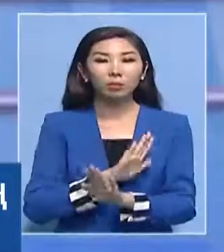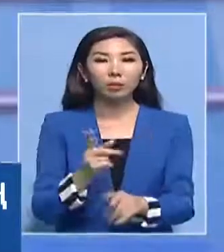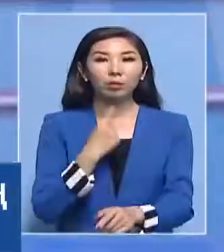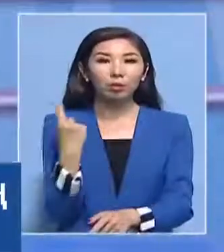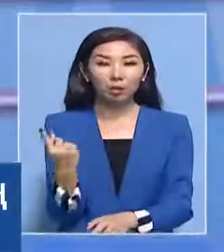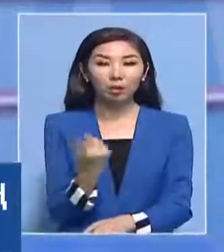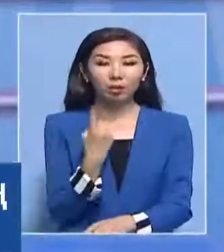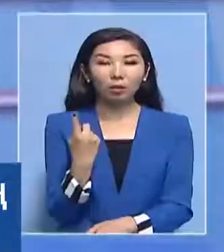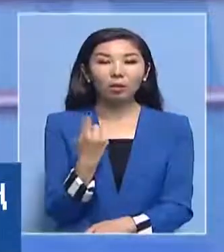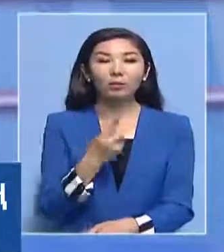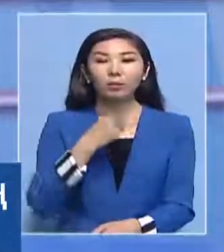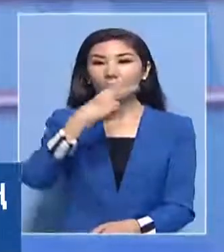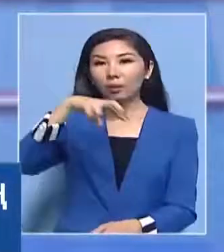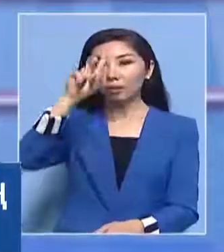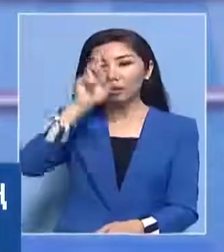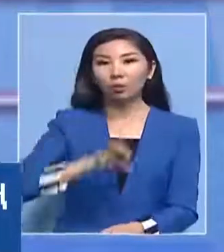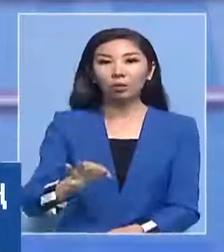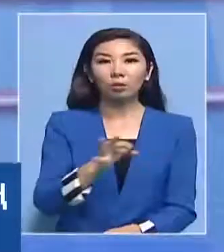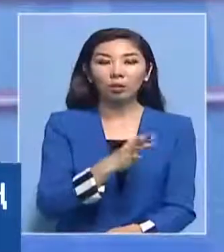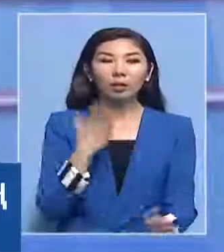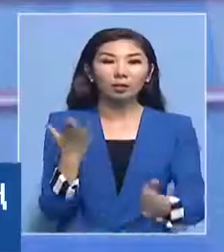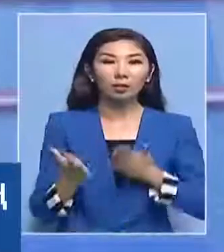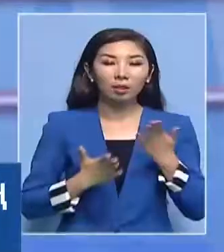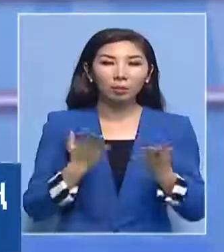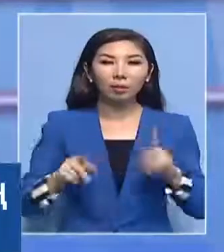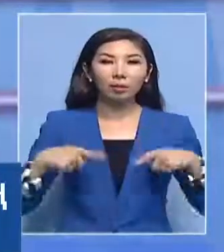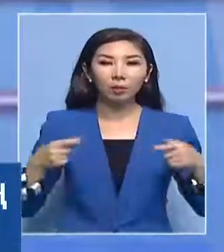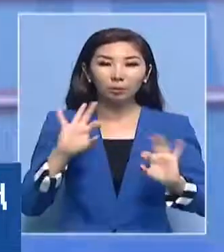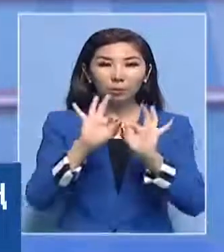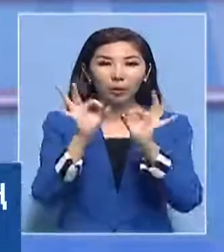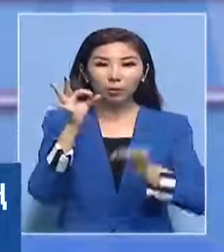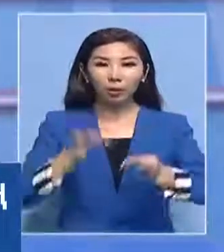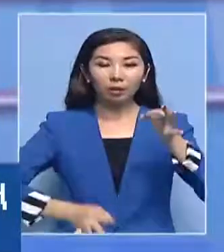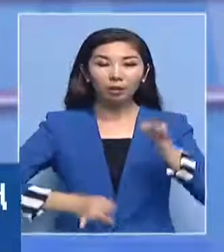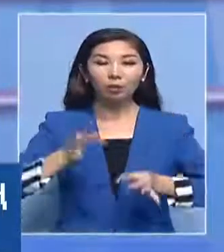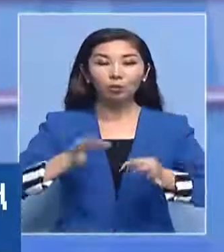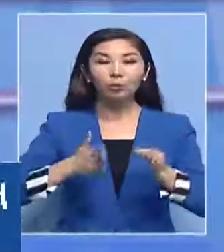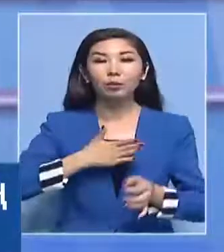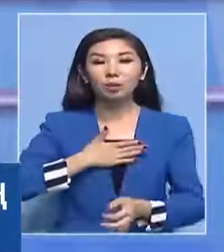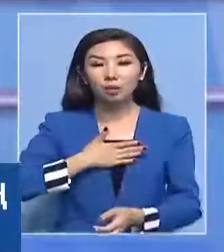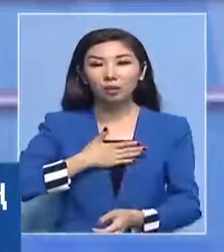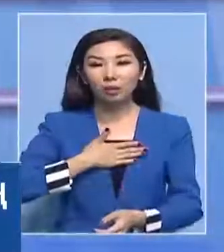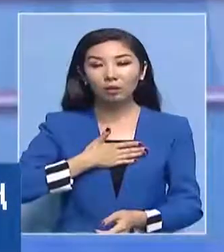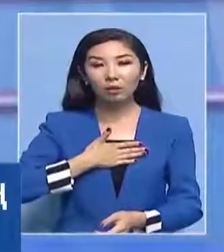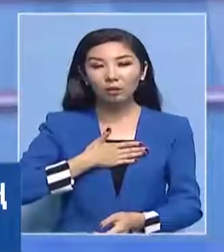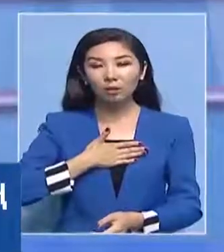бірінші де мемлекеттік органдарын айналысады, басқа прокуратура, басқа сонымен бізде